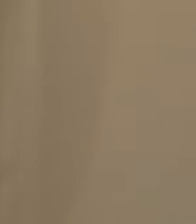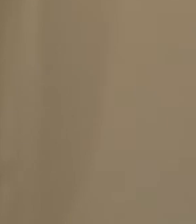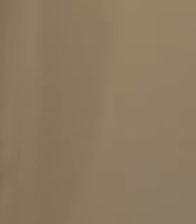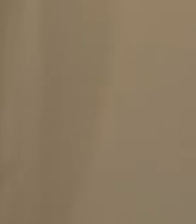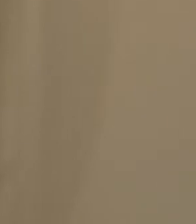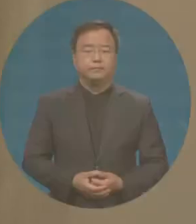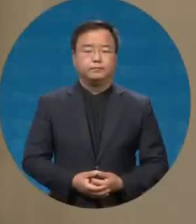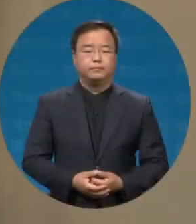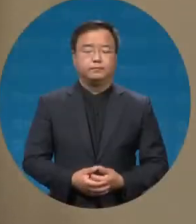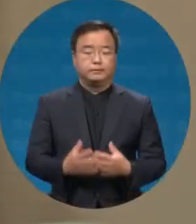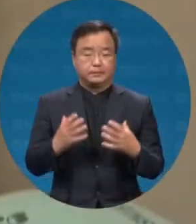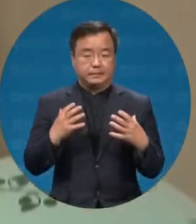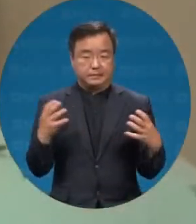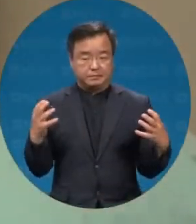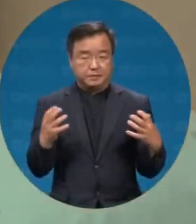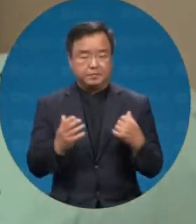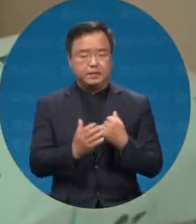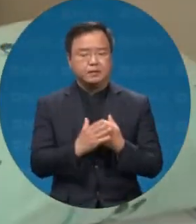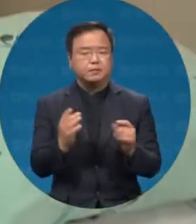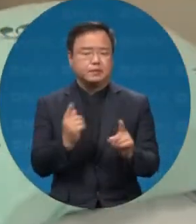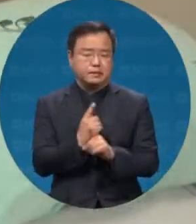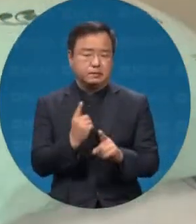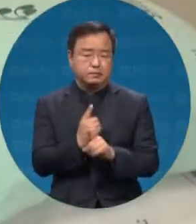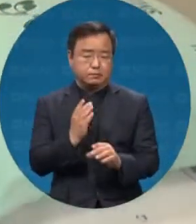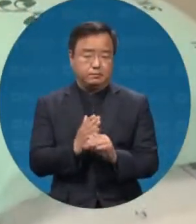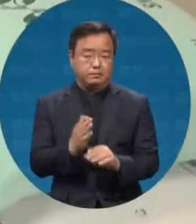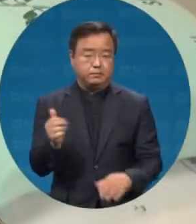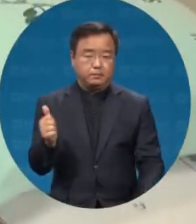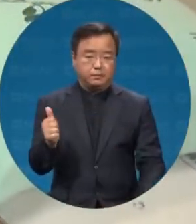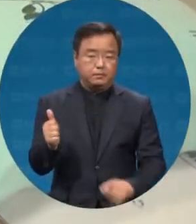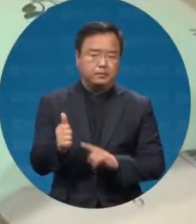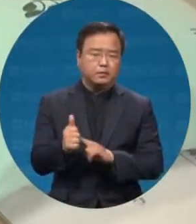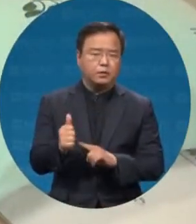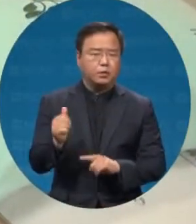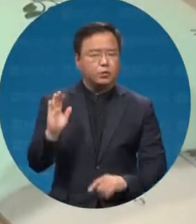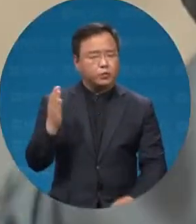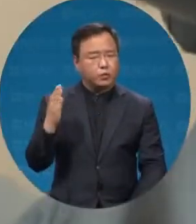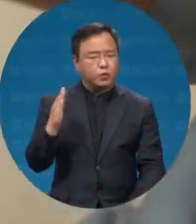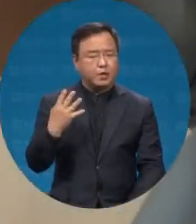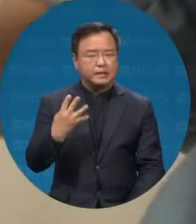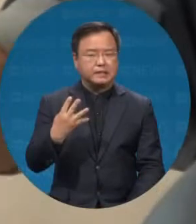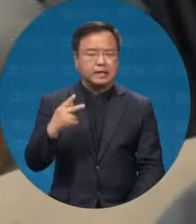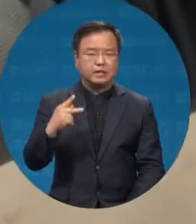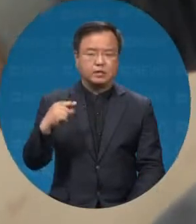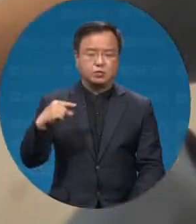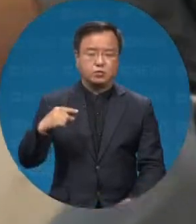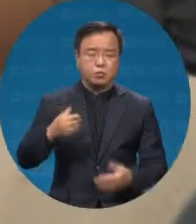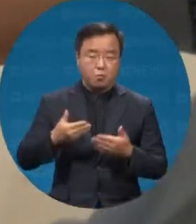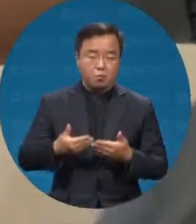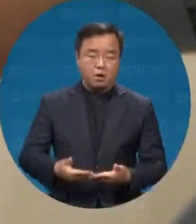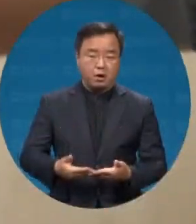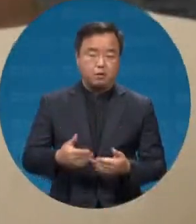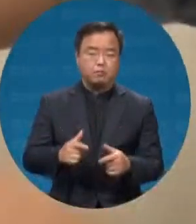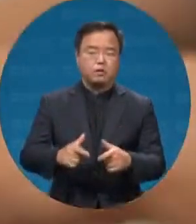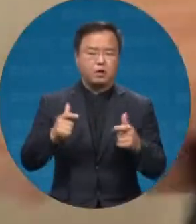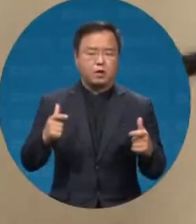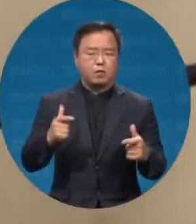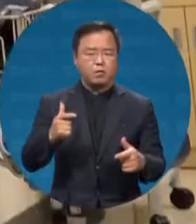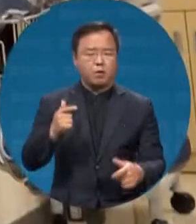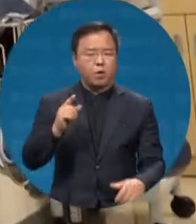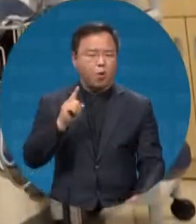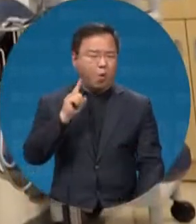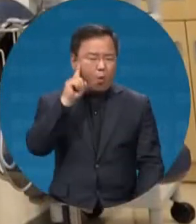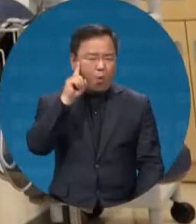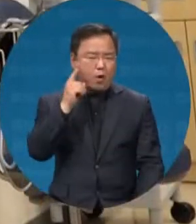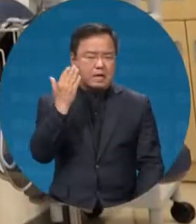비만으로 치료받고 있는 정우는 최근 몸무게가 4kg 가까이 들고 고혈압과 당뇨 위험이 전부다 커졌습니다